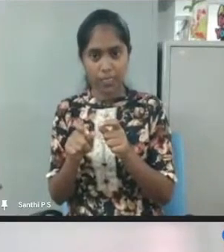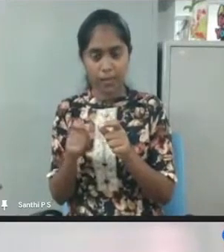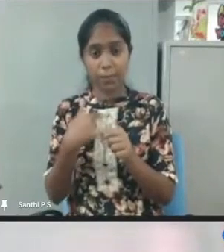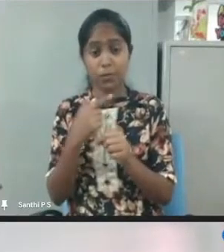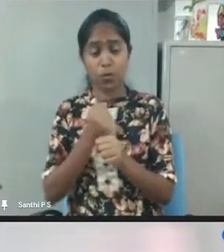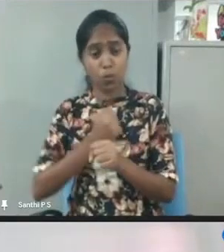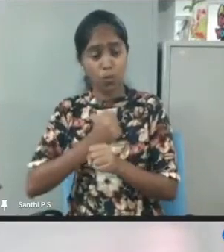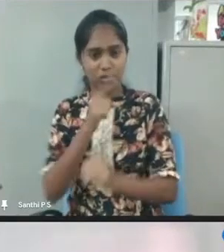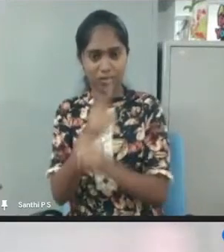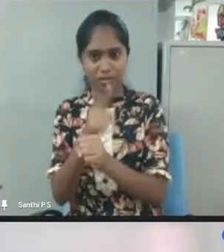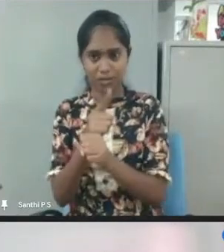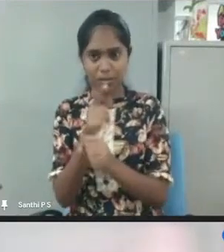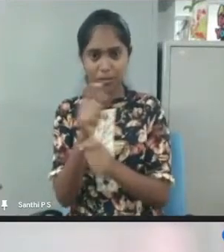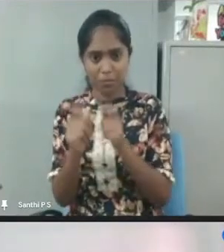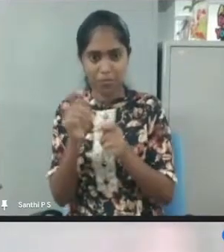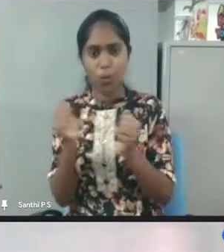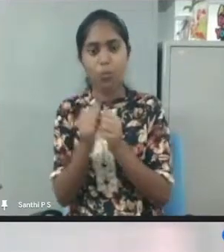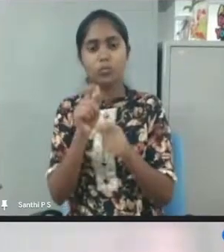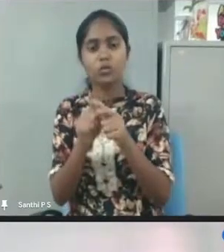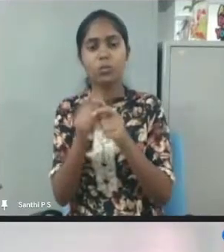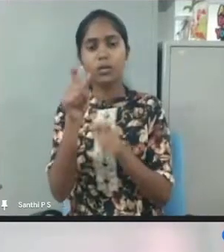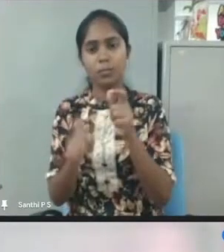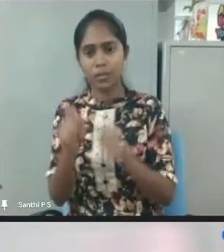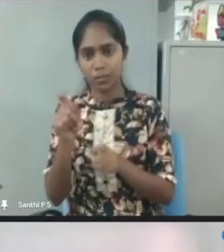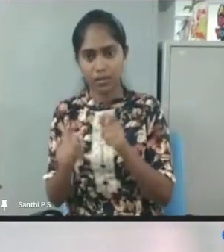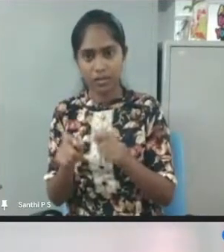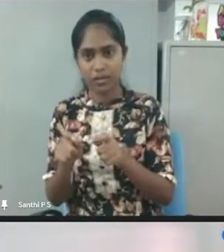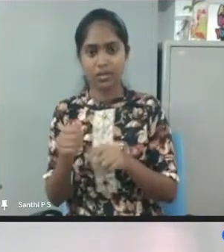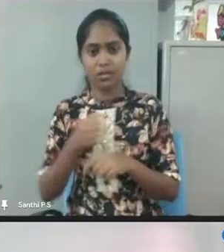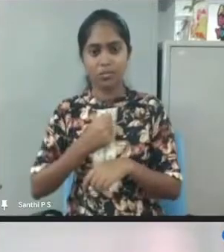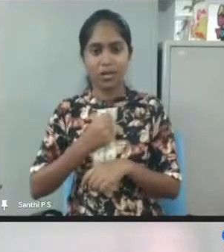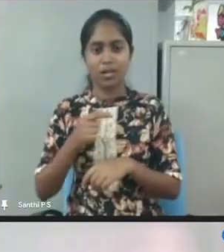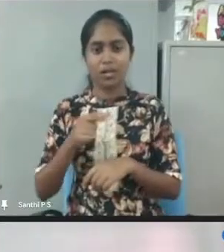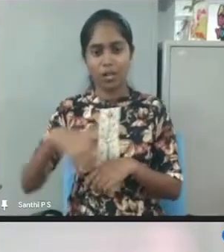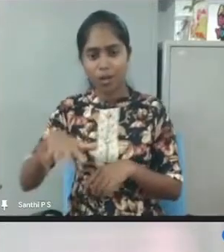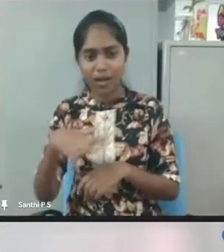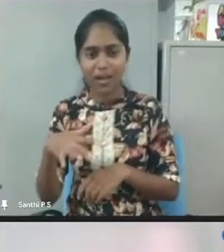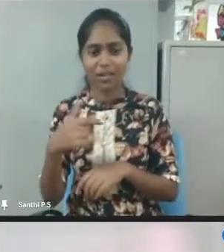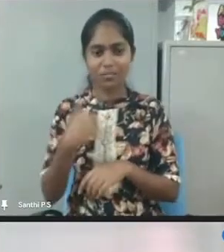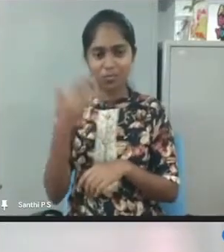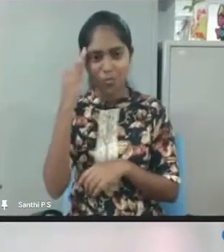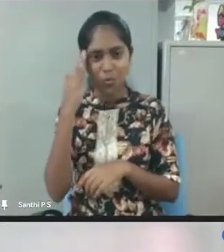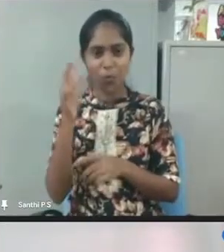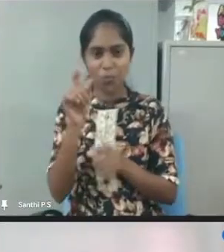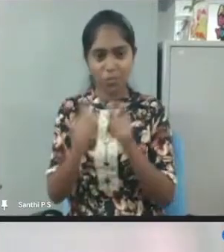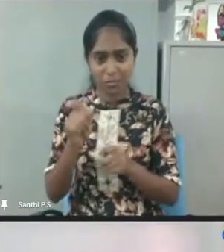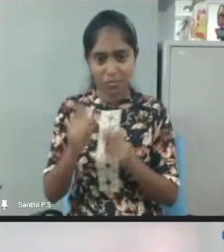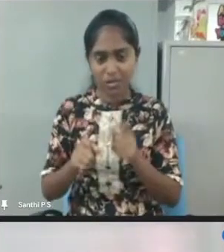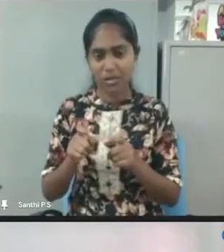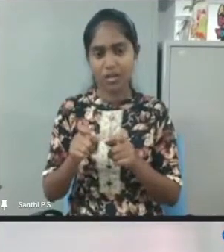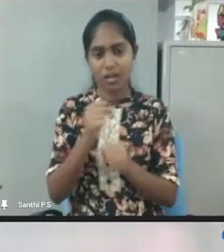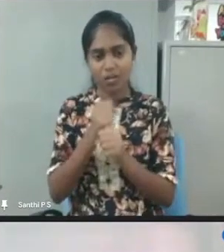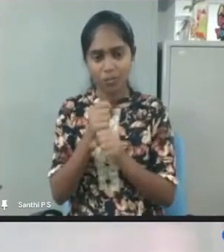ടീച്ചർമാർ, അധ്യാപകർ, ജോലി ചെയ്യുന്നവർ, കൂടെയുള്ളവർ, നമ്മുടെ ലോക്കൽ പഞ്ചായത്തുകളും നമ്മുടെ തദ്ദേശ സ്വയംഭരണ സ്ഥാപനങ്ങളും,